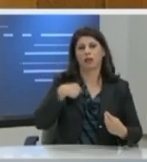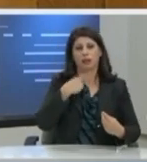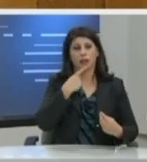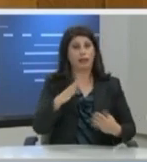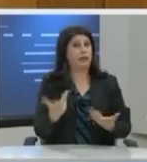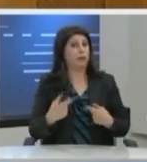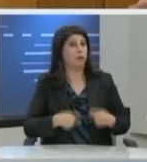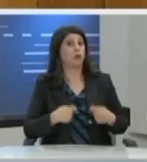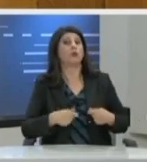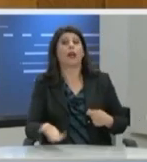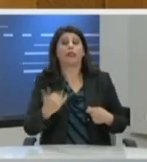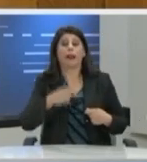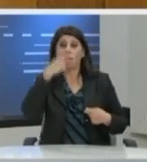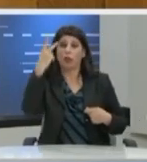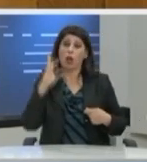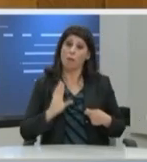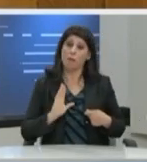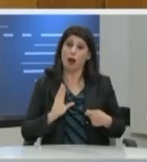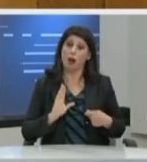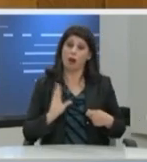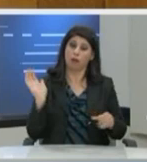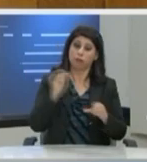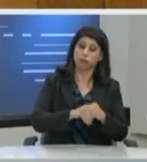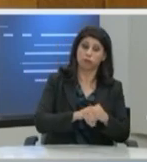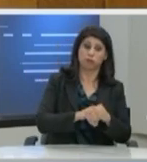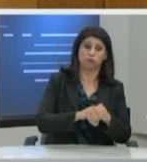λέει, οι πλούσιοι δεν δικαιούνται να είναι σε